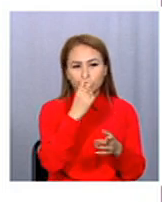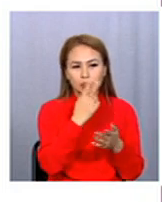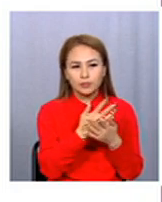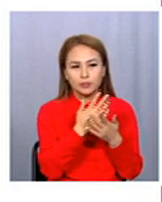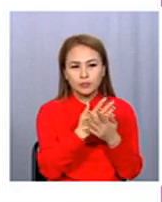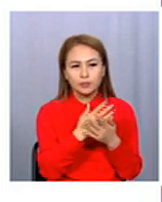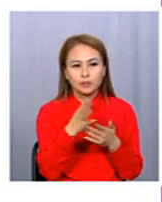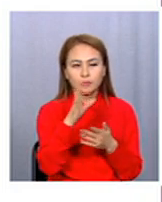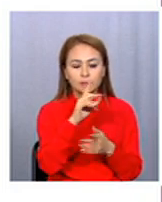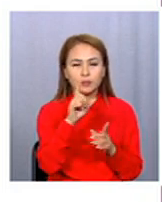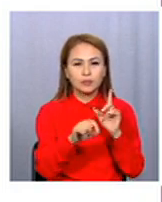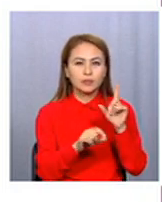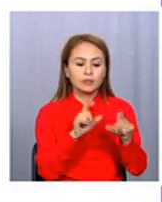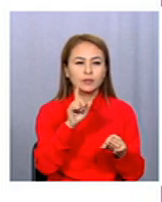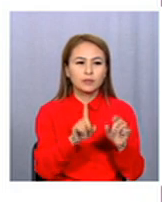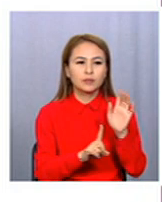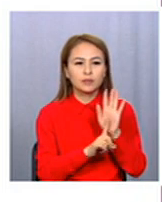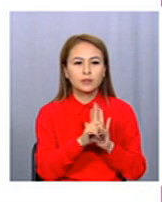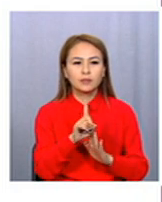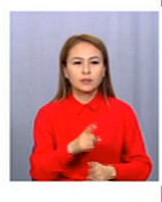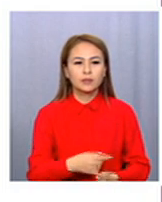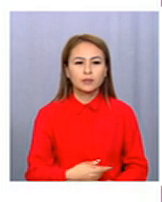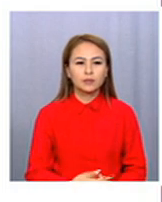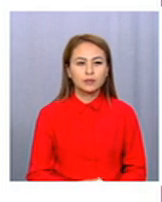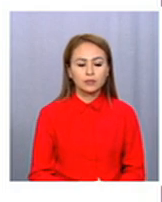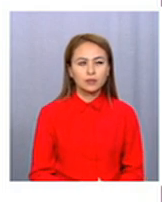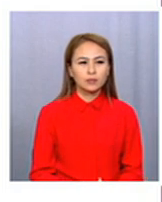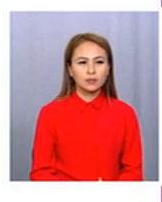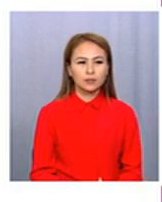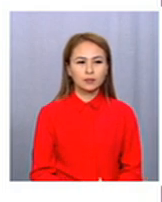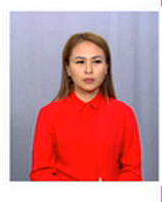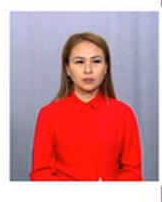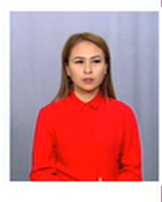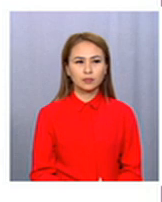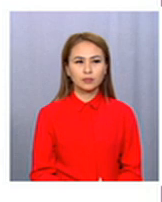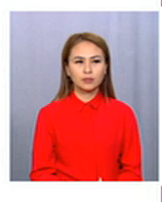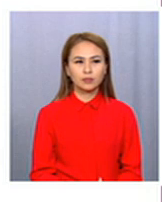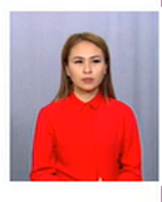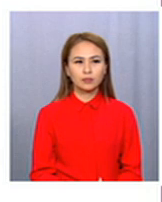деп қыңқылдауды шығарды. Шығарманың шиеленісі.